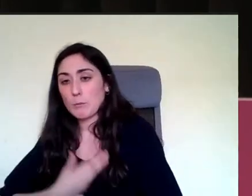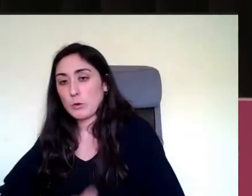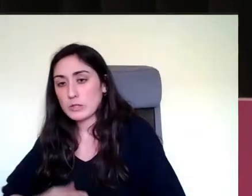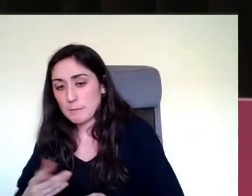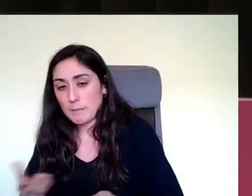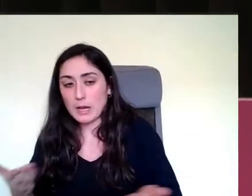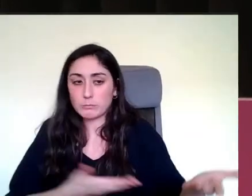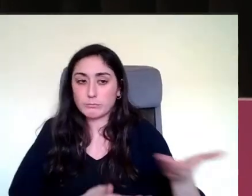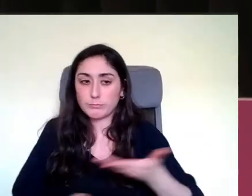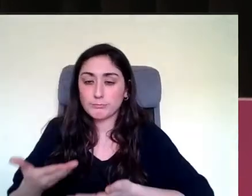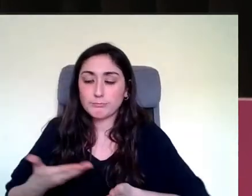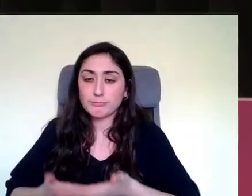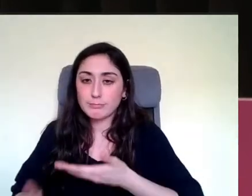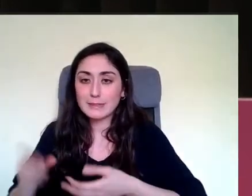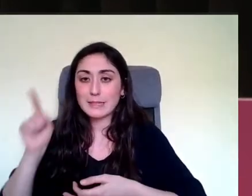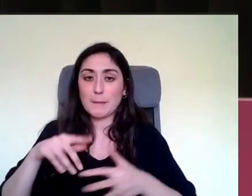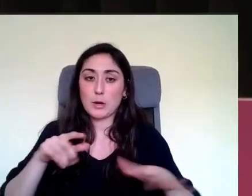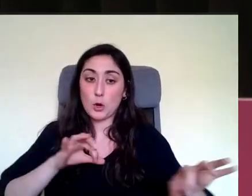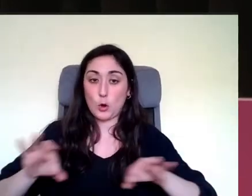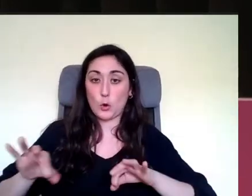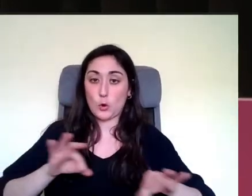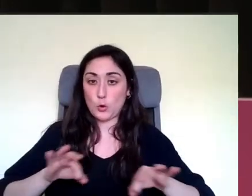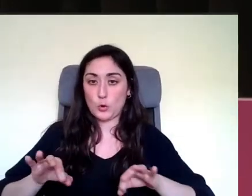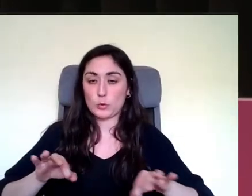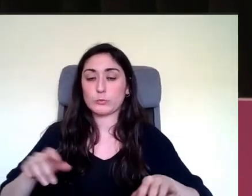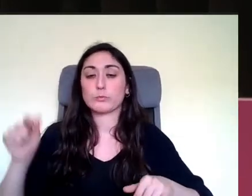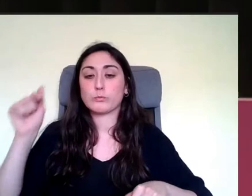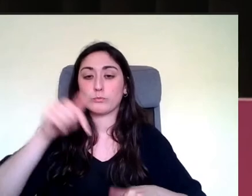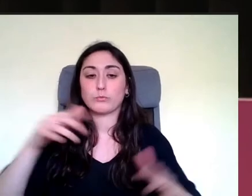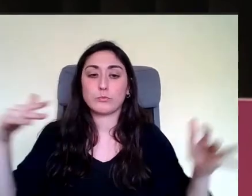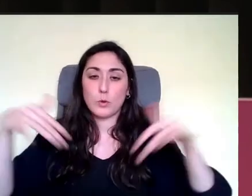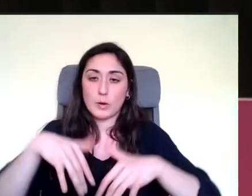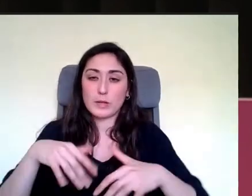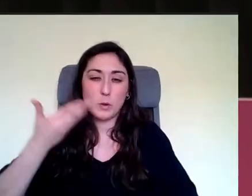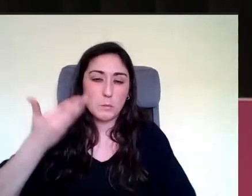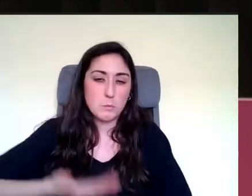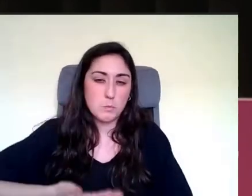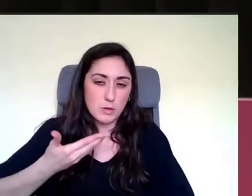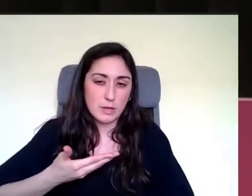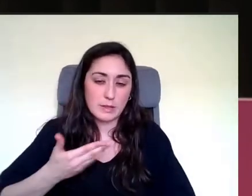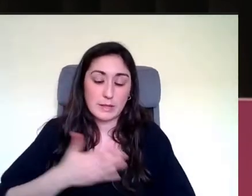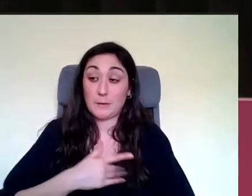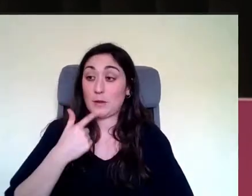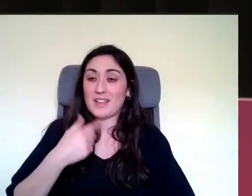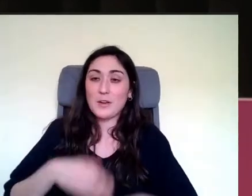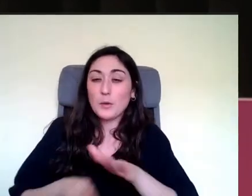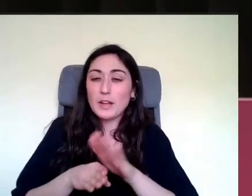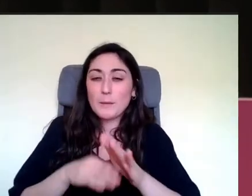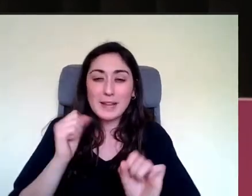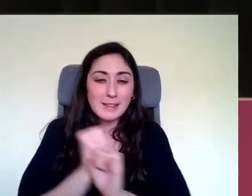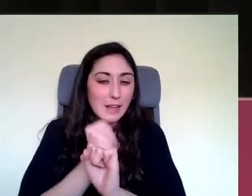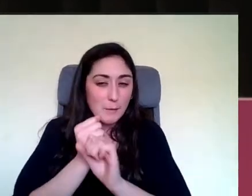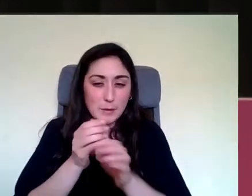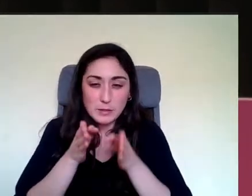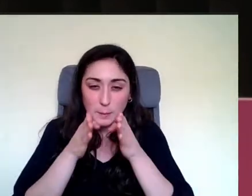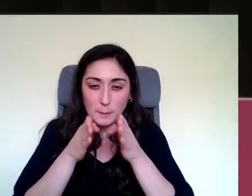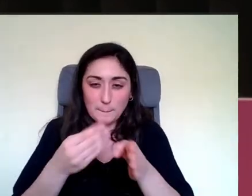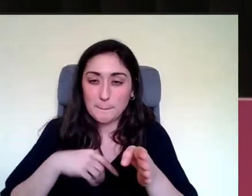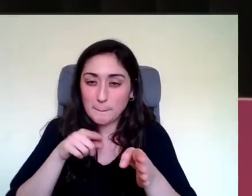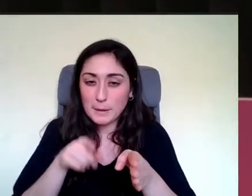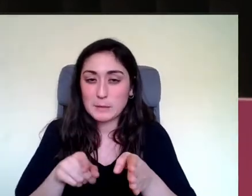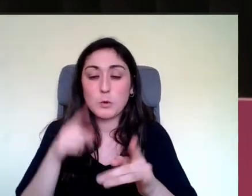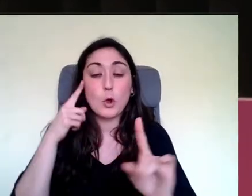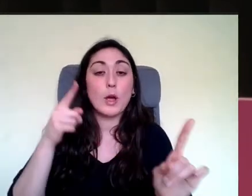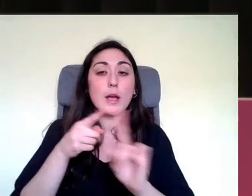d'aquest congrés ha resultat cabdal i continuarem treballant en aquest sentit per poder-nos trobar en la